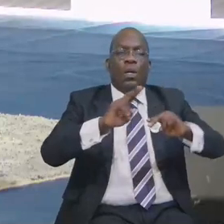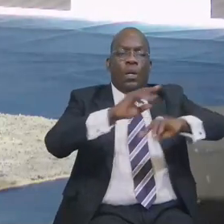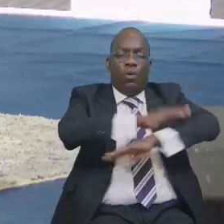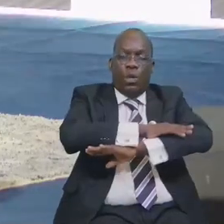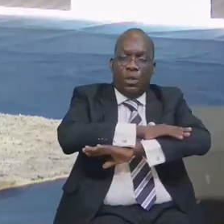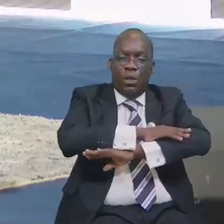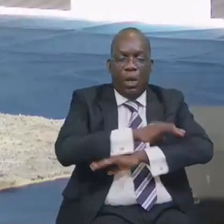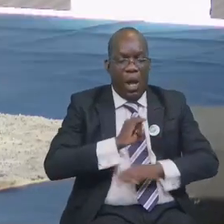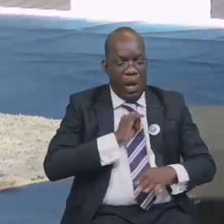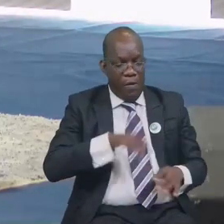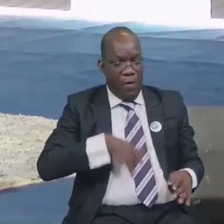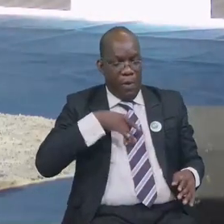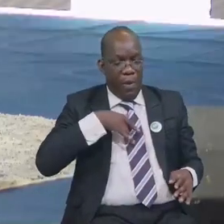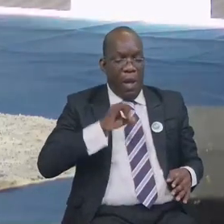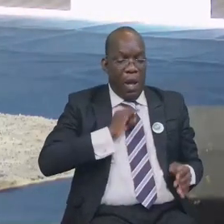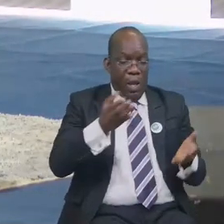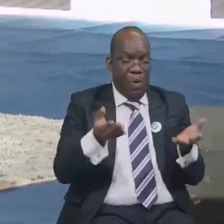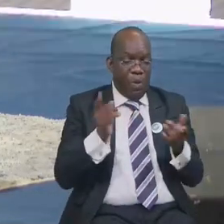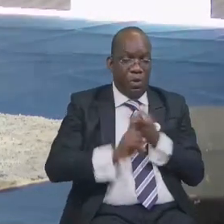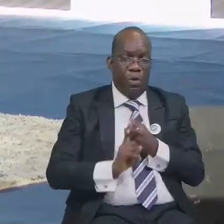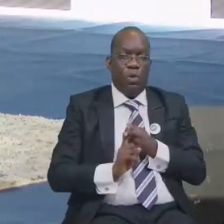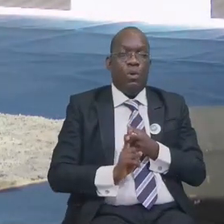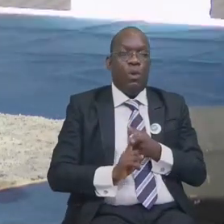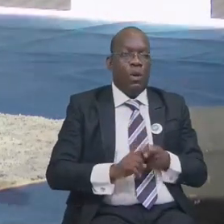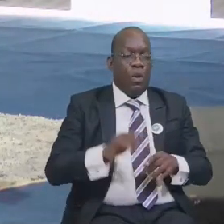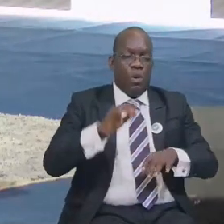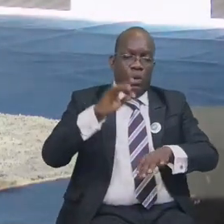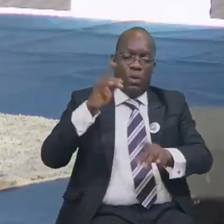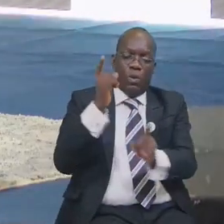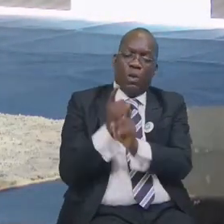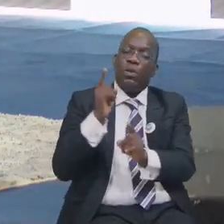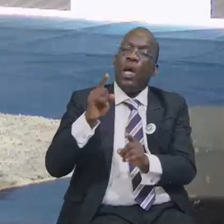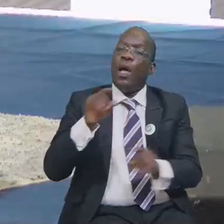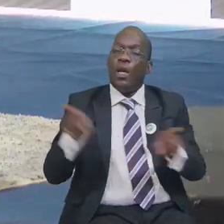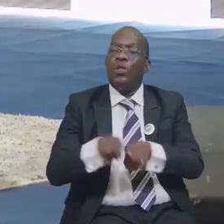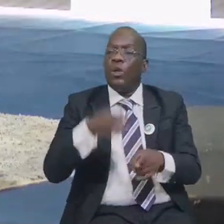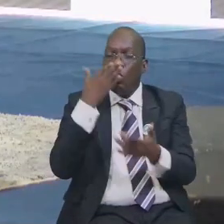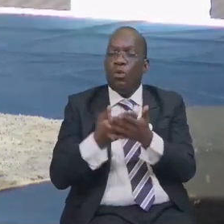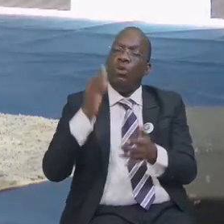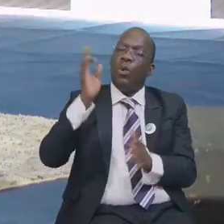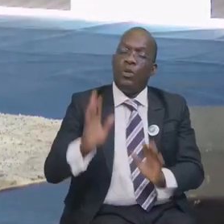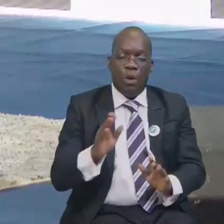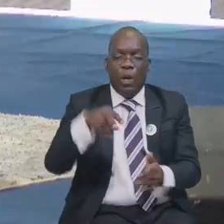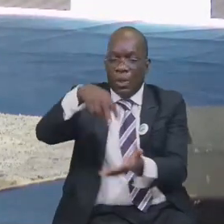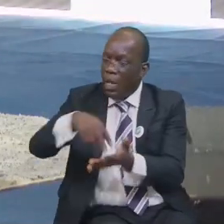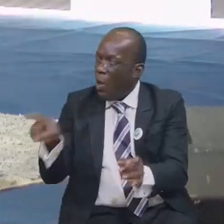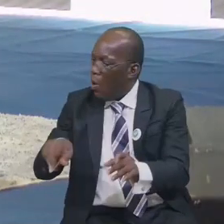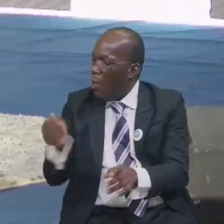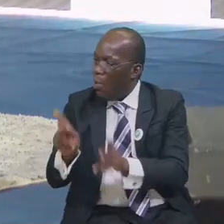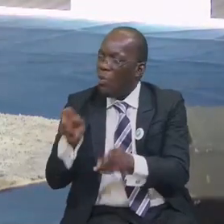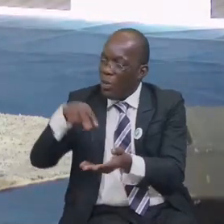dit, en tant qu'un bon pasteur, pour qu'elle se lève. Pour que les autres sont aussi debout. Pourquoi ne pas se lever? Comme on